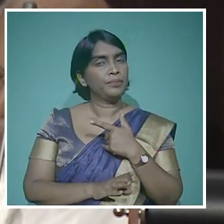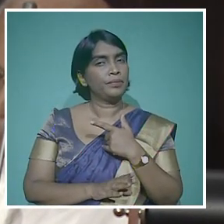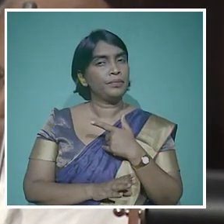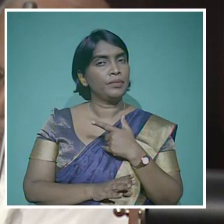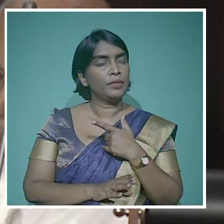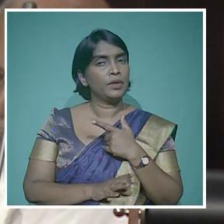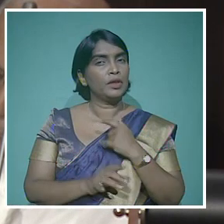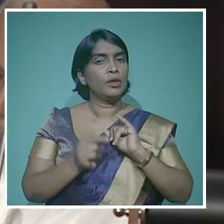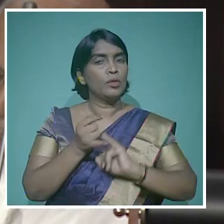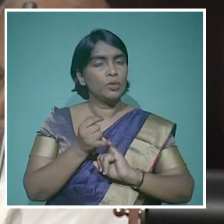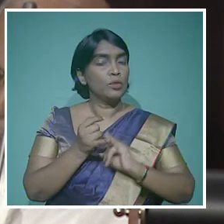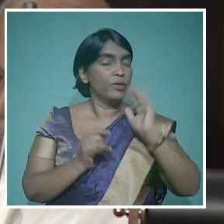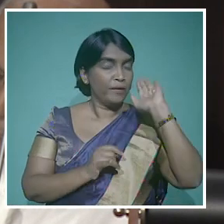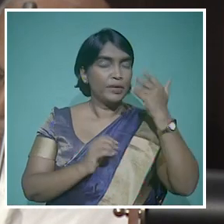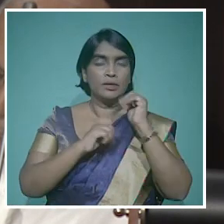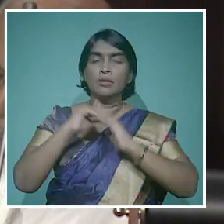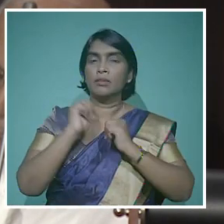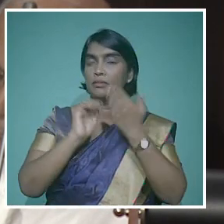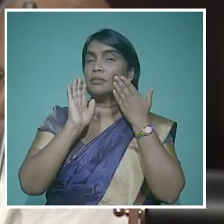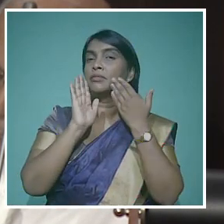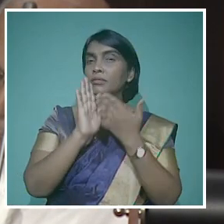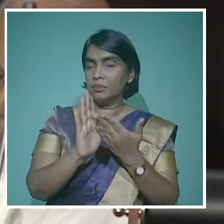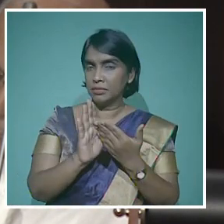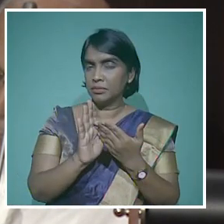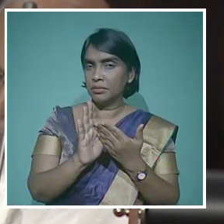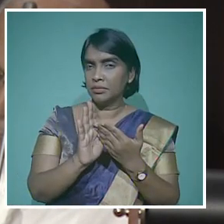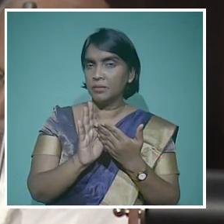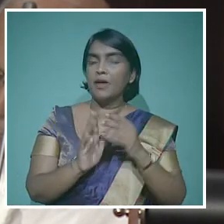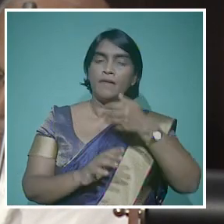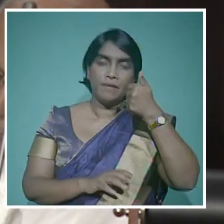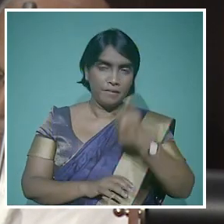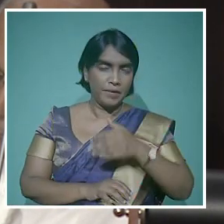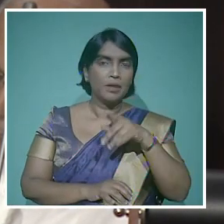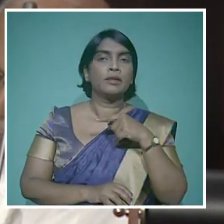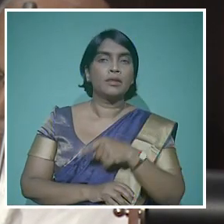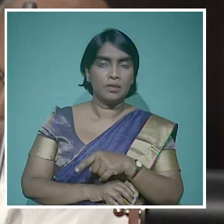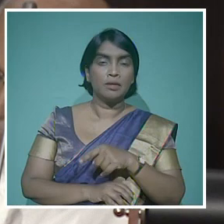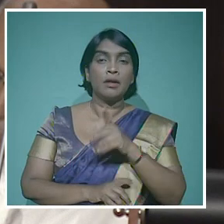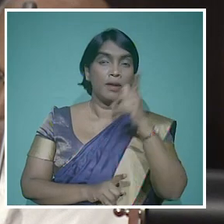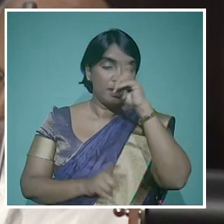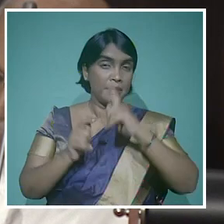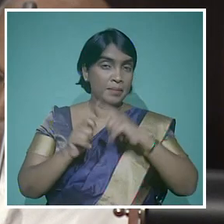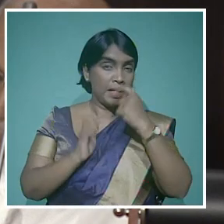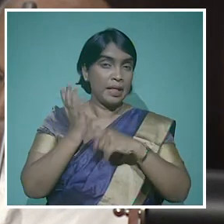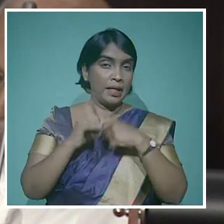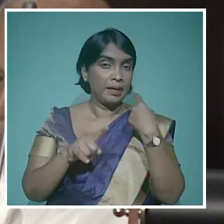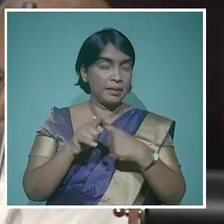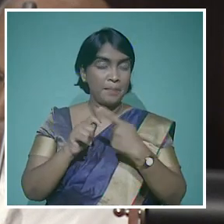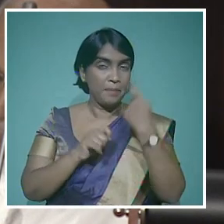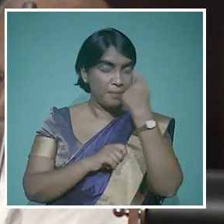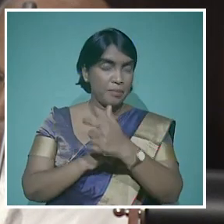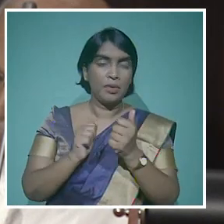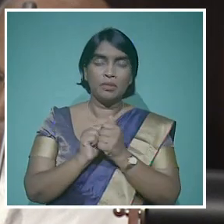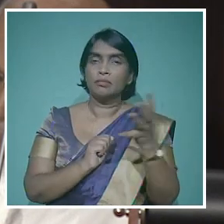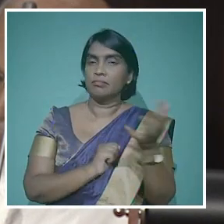සුවේශී වූ ක්‍රියාමාර්ගයක් හඳුනා දීම වැදගත් වන අතර ඔවුන් බදු ගෙවීම සඳහා යොමු කරගත